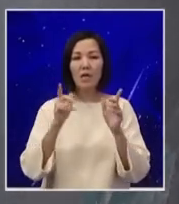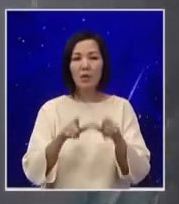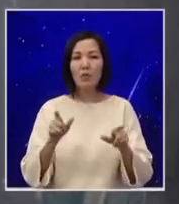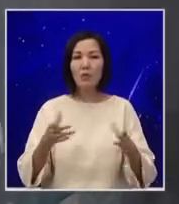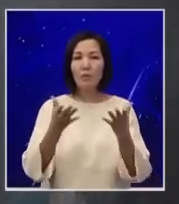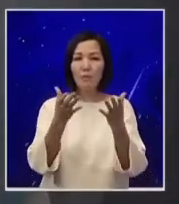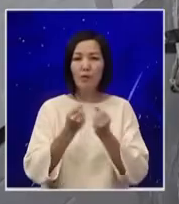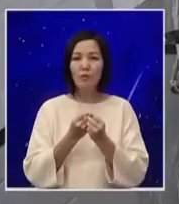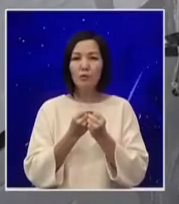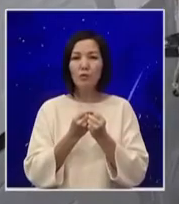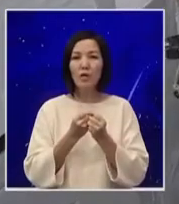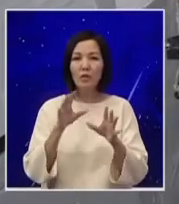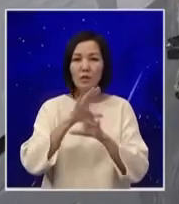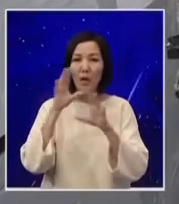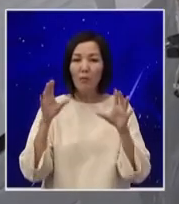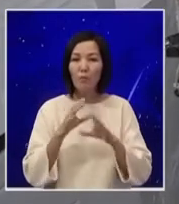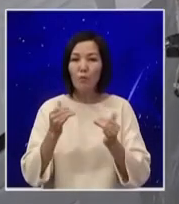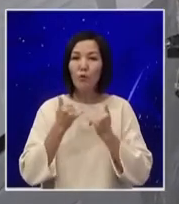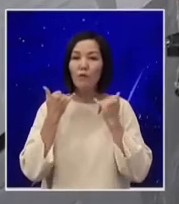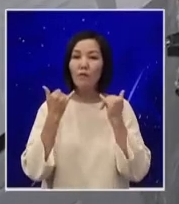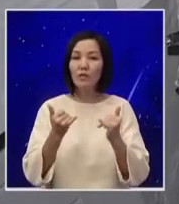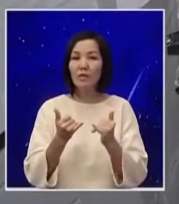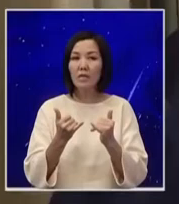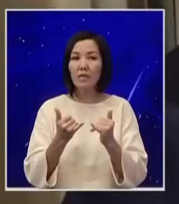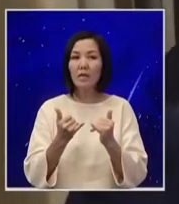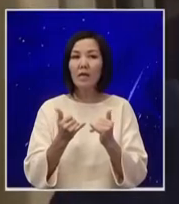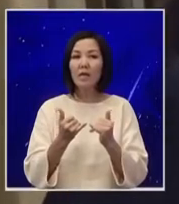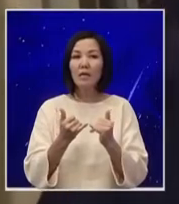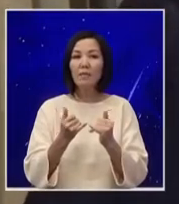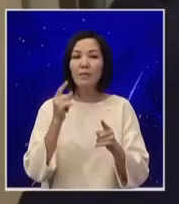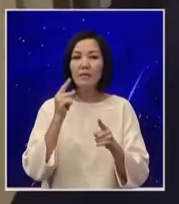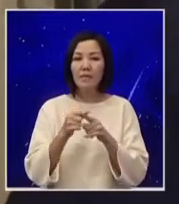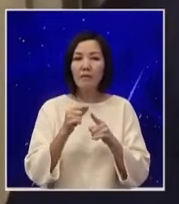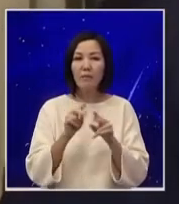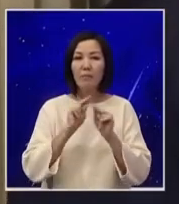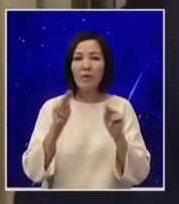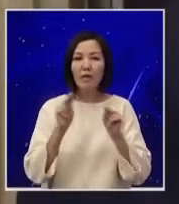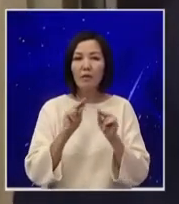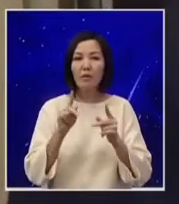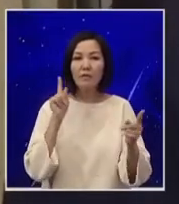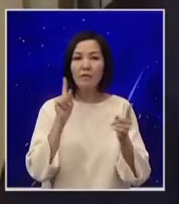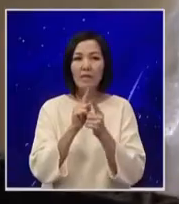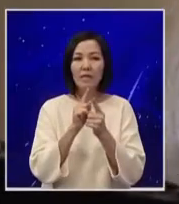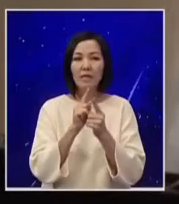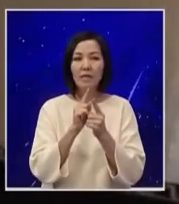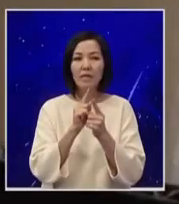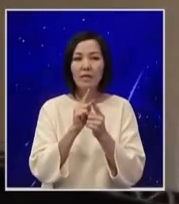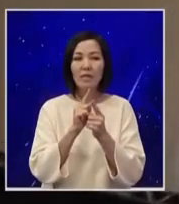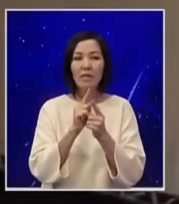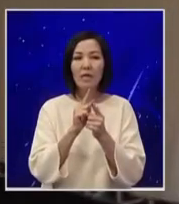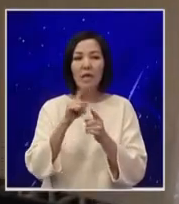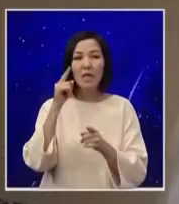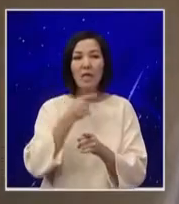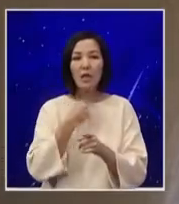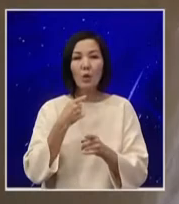советовать умею уважать это моральное право писал сухомлинский словами педагога новатора встретила волонтеров труженик тыла стал